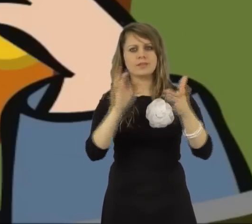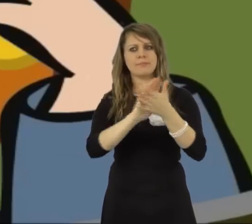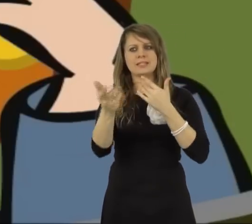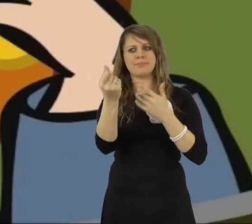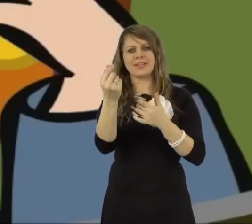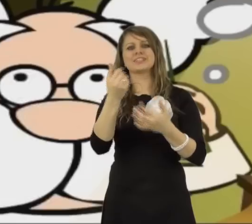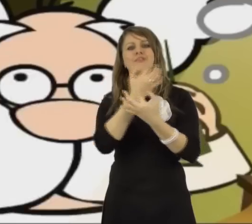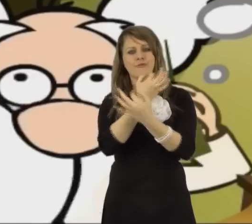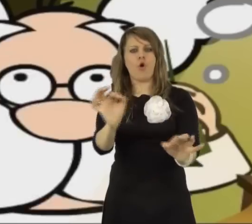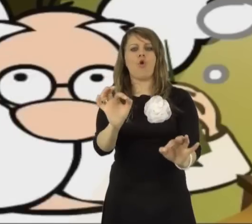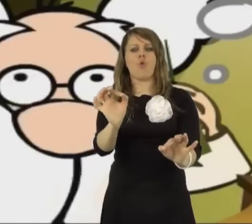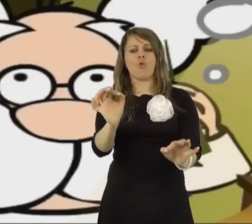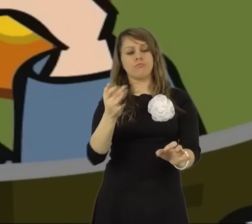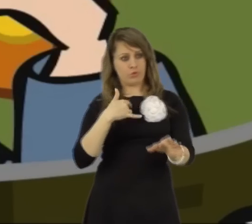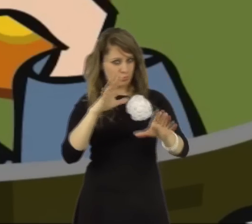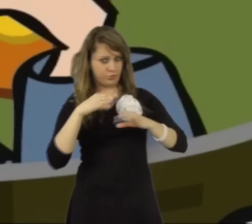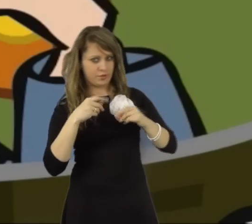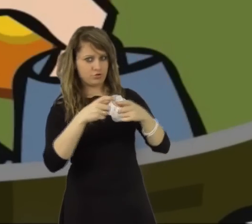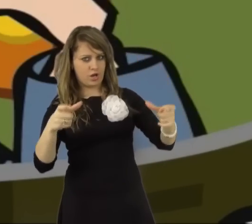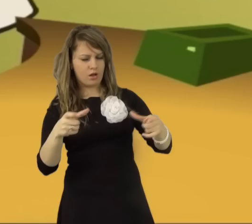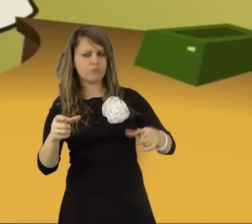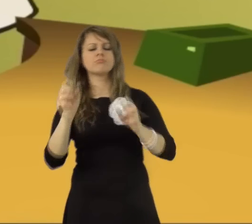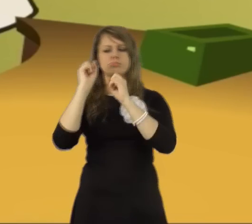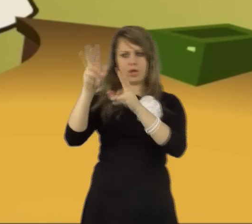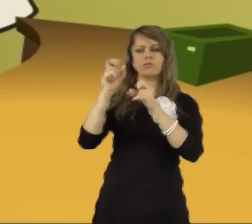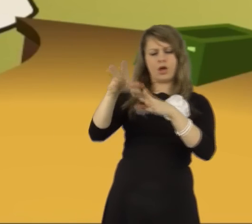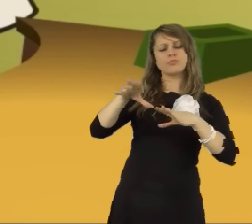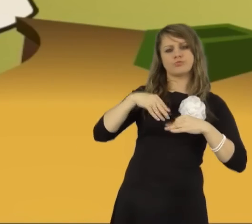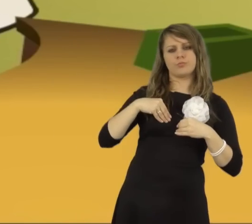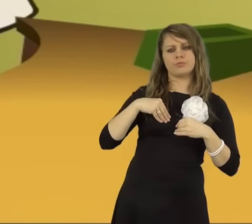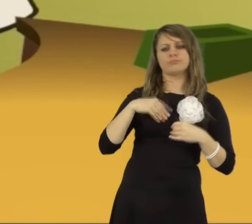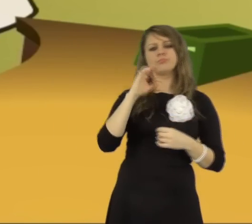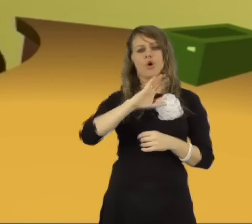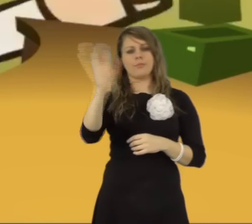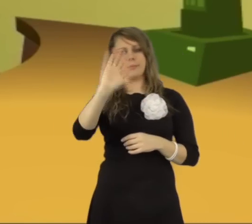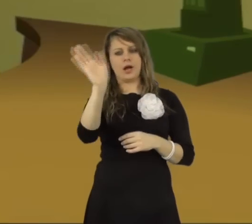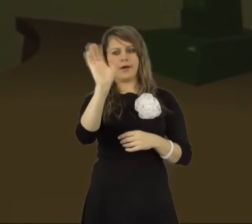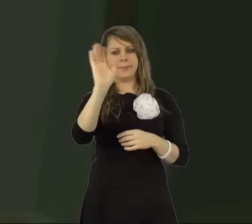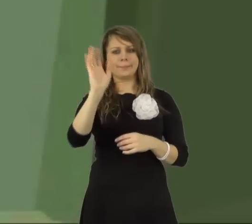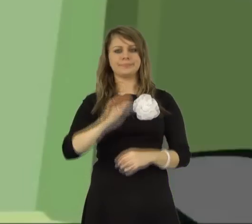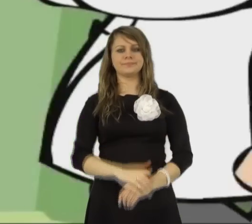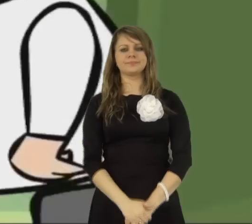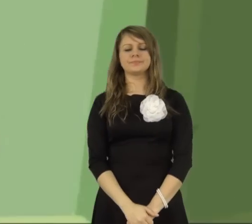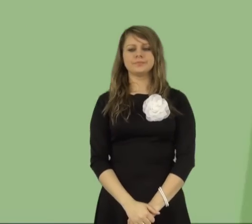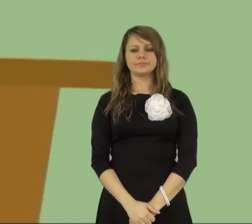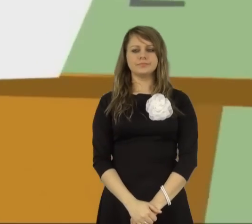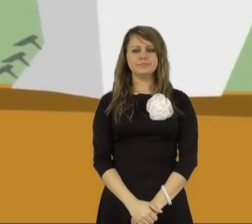płatności bezgotówkowych. To przyjąć czek? Tak, przyjmij. Okej, do zobaczenia.